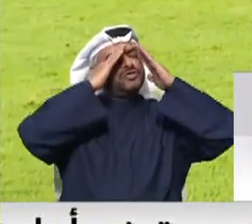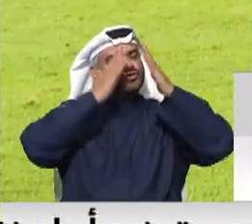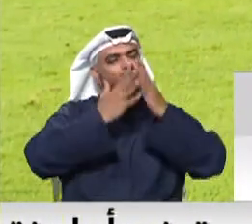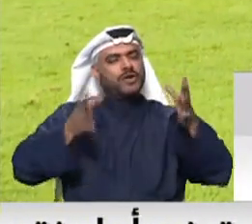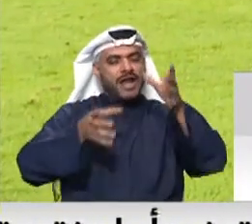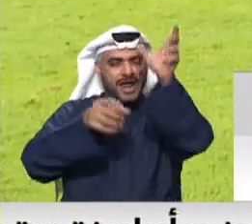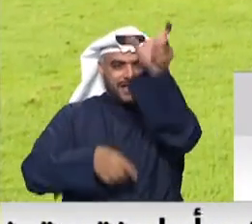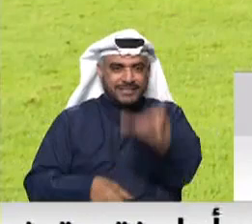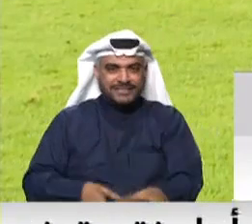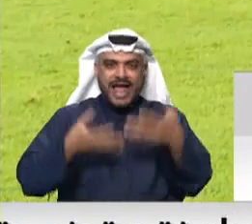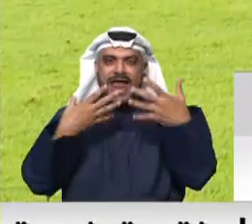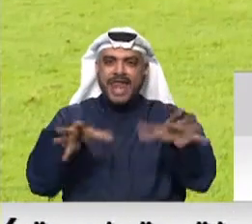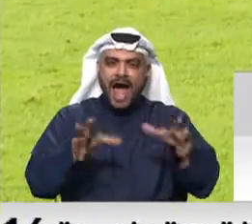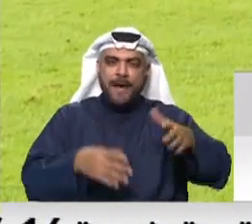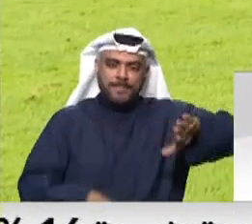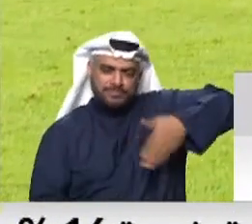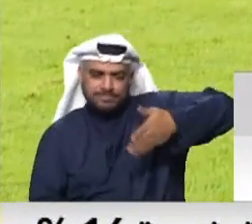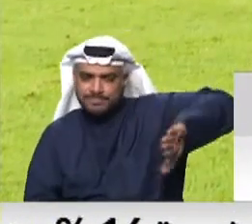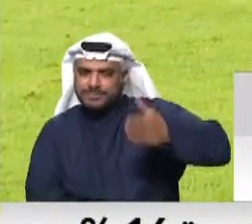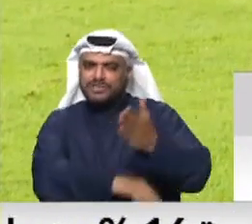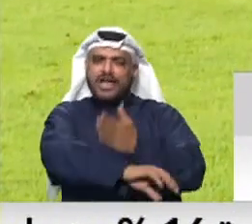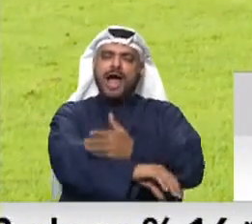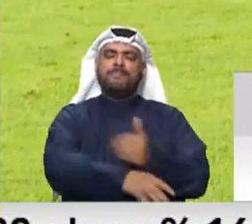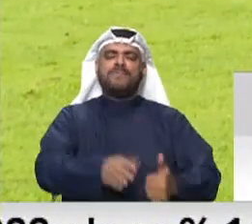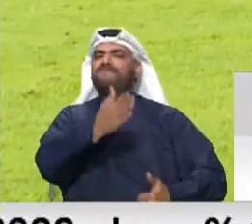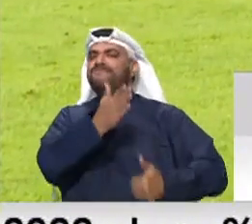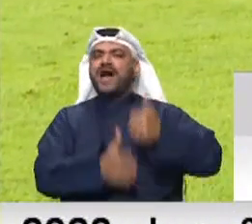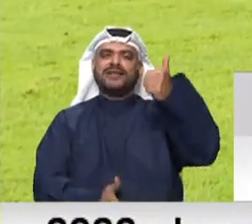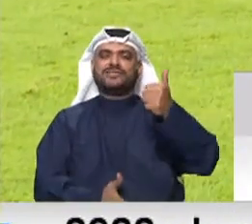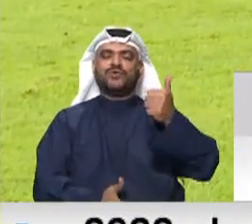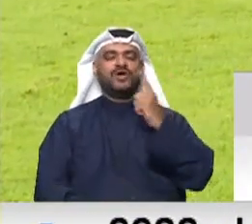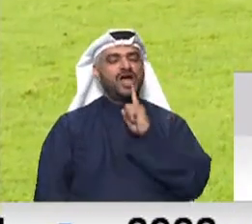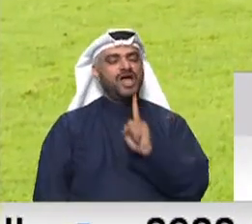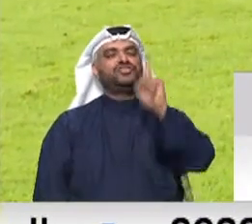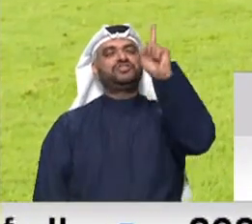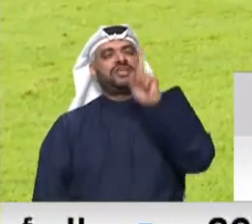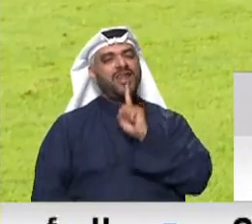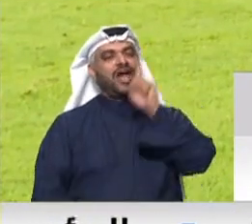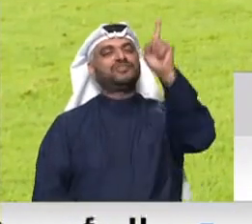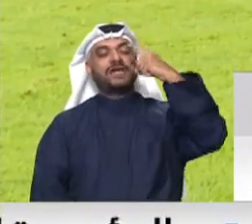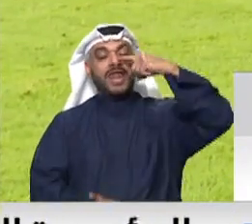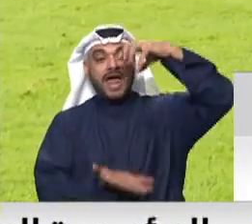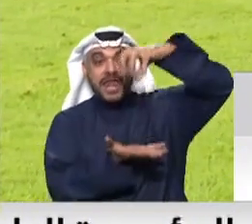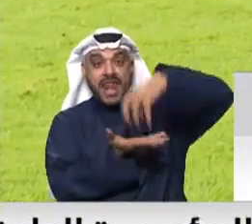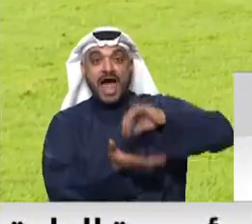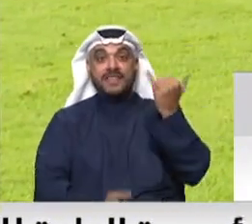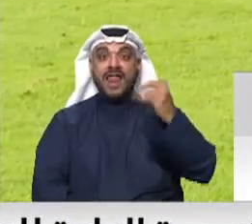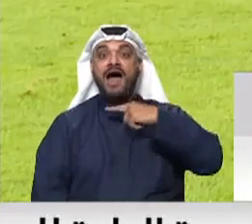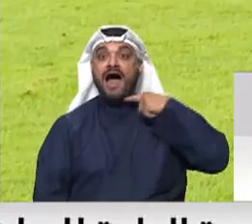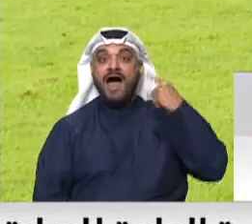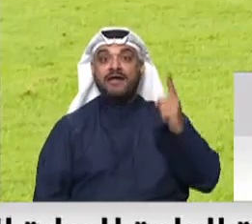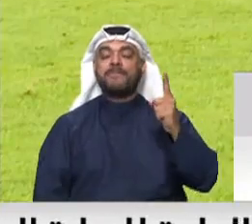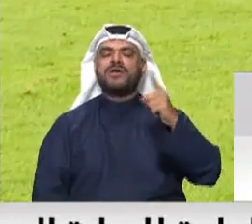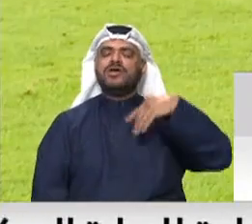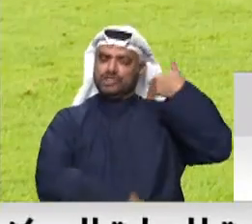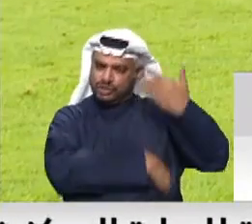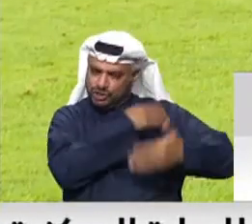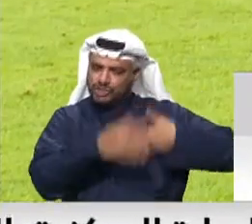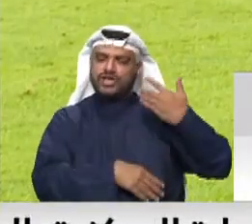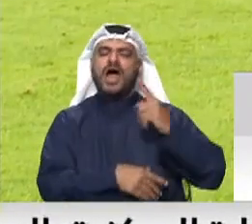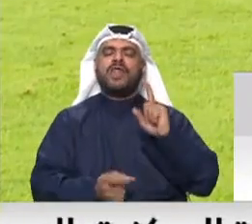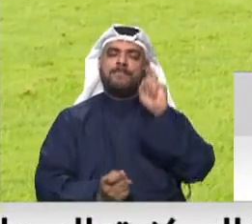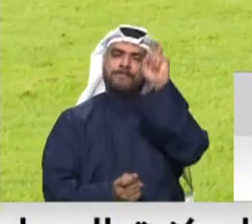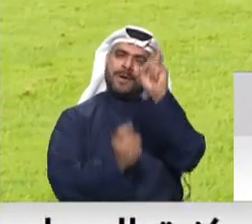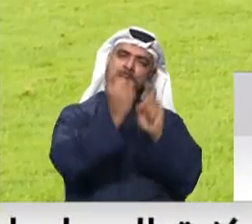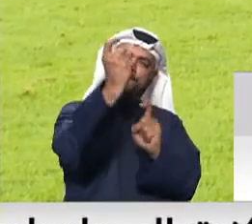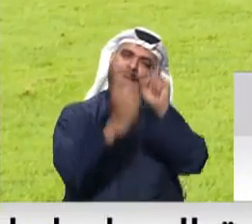سيدي حضرة سمو ولي العهد. وإن شاء الله إن شاء الله النادي العربي دائما يكون في المنافسة